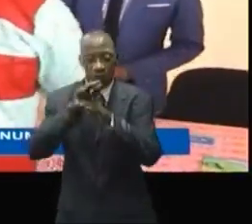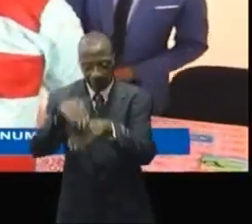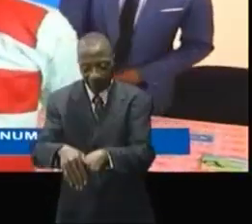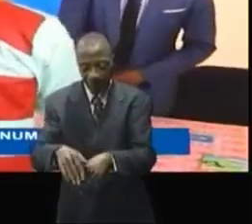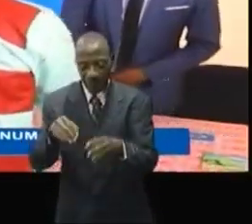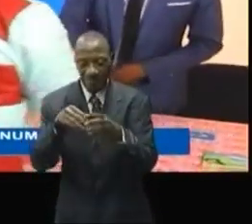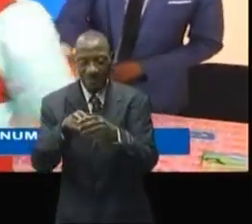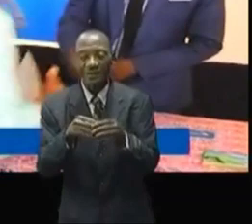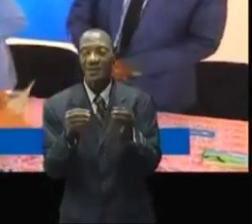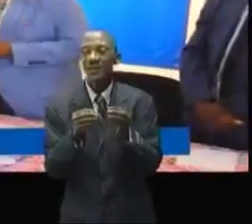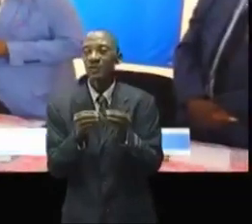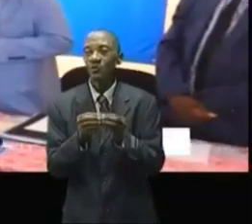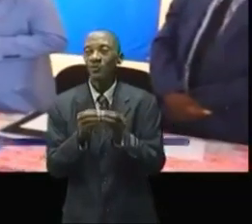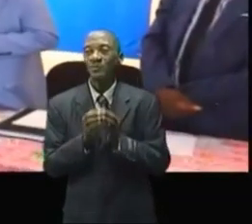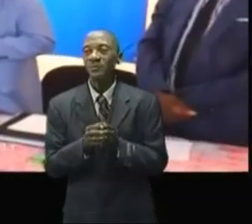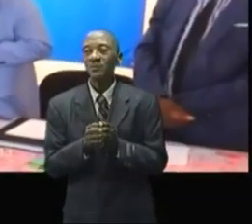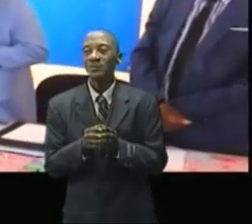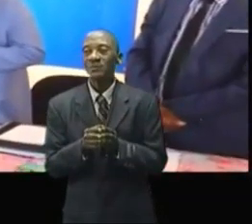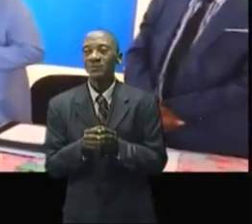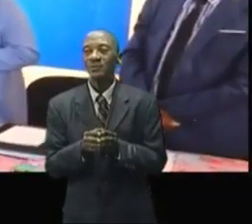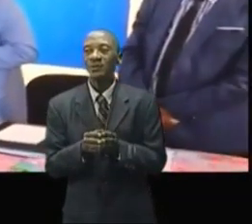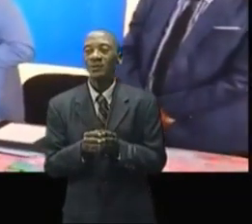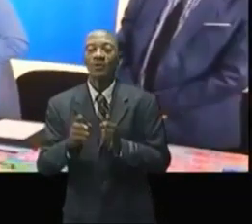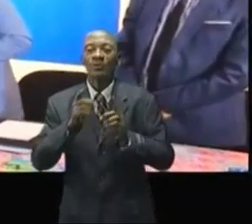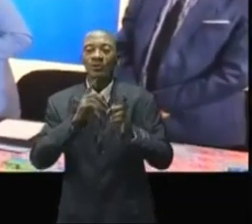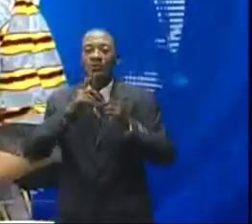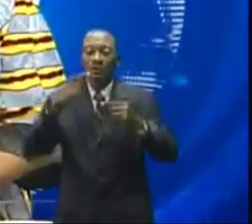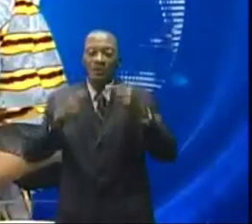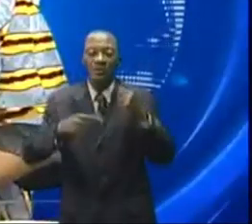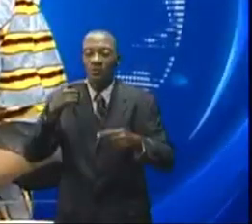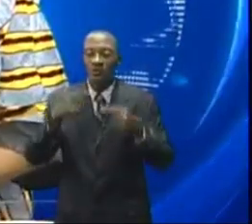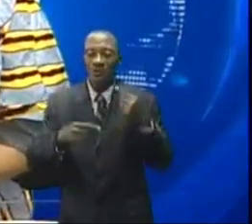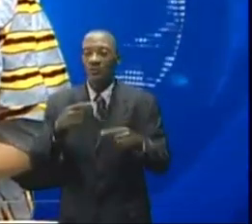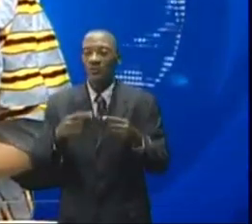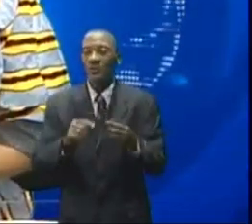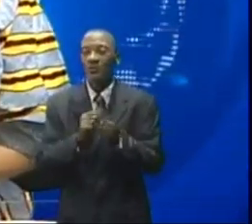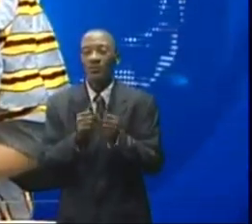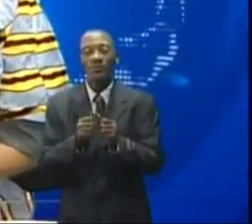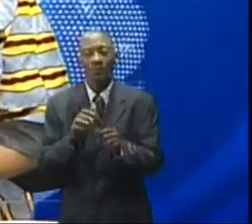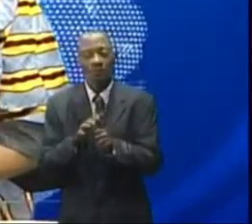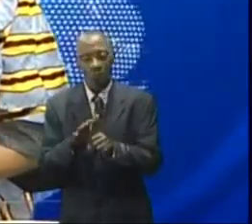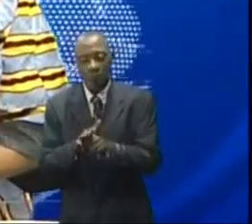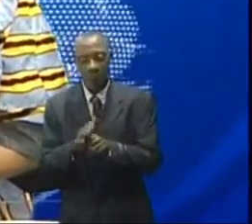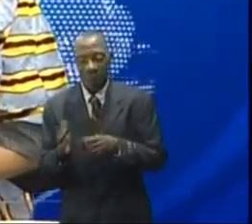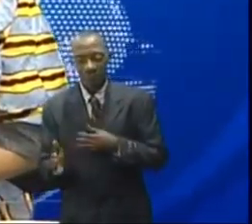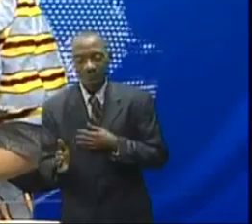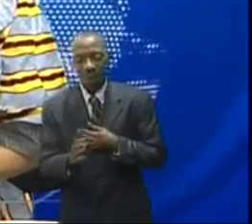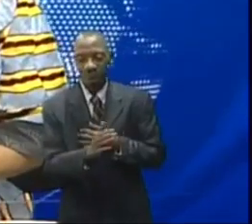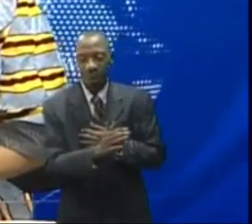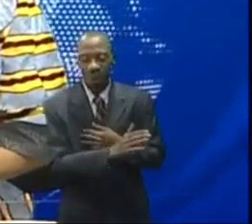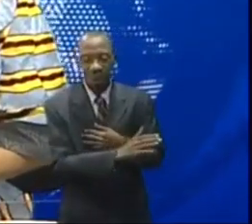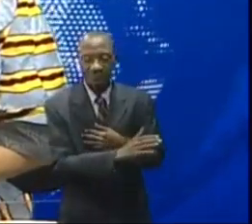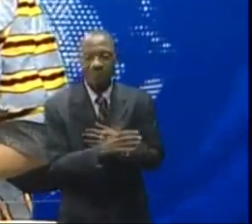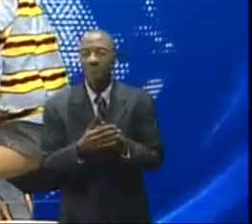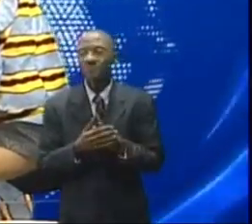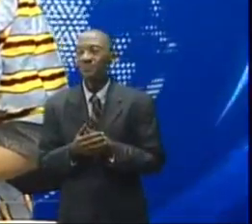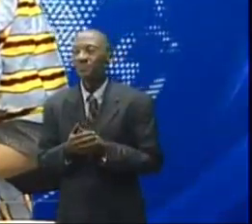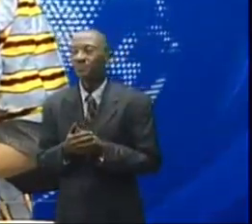la remise des brevets aux récipiendaires. Le 18 juin 2023, à partir